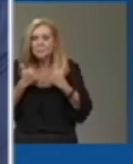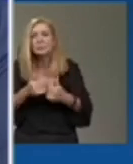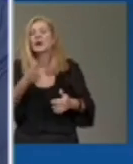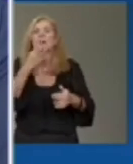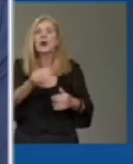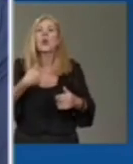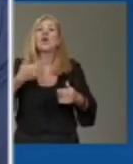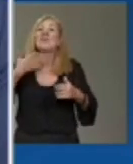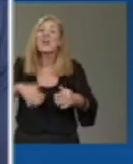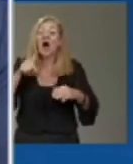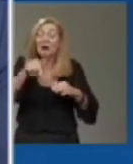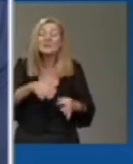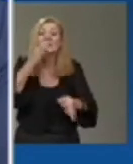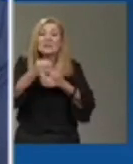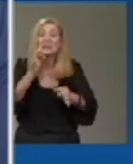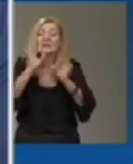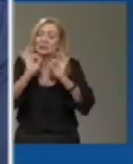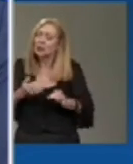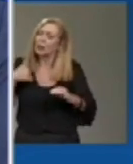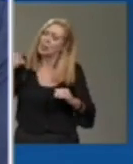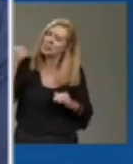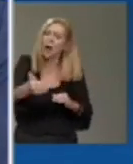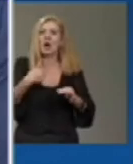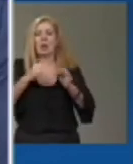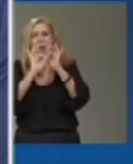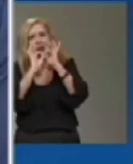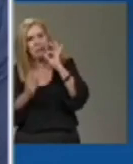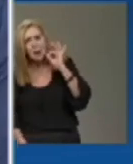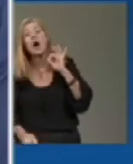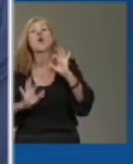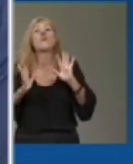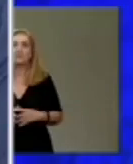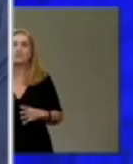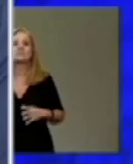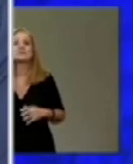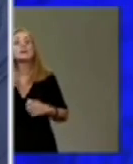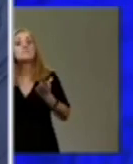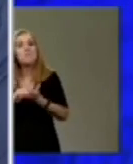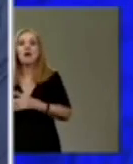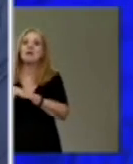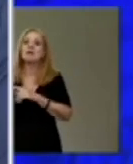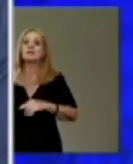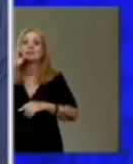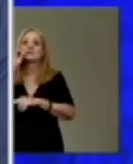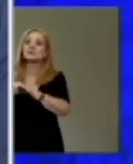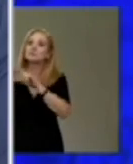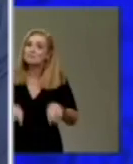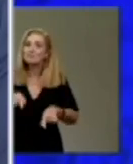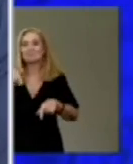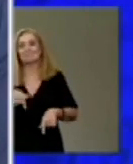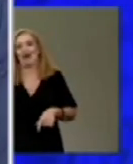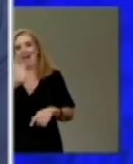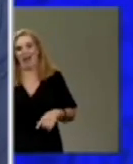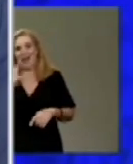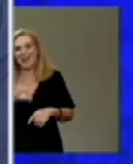εξίσωση μισθών του του πρώτου μισθού στον ιδιωτικό τομέα με το δημόσιο τομέα θα βάλω μία